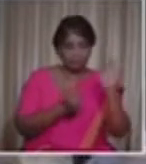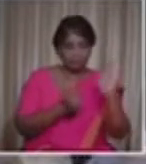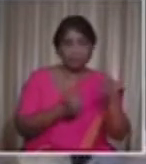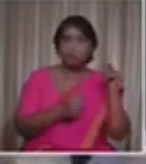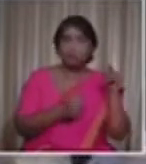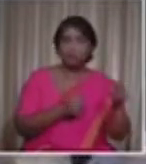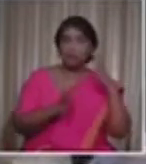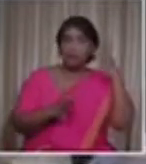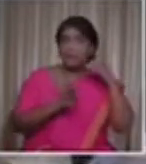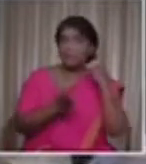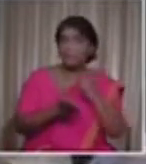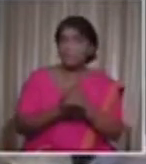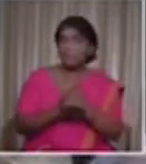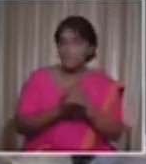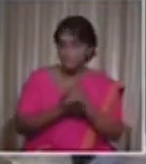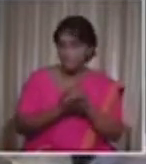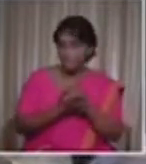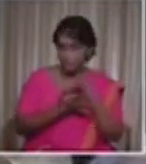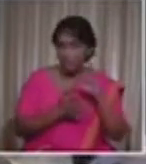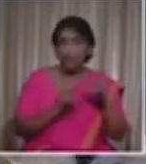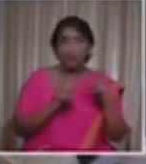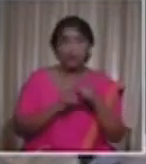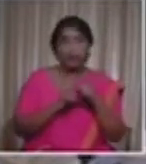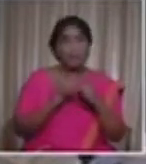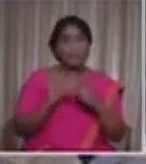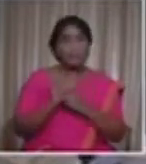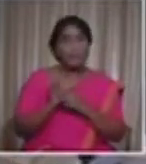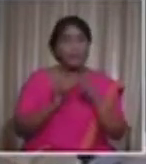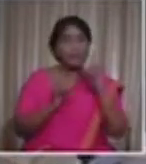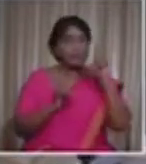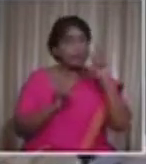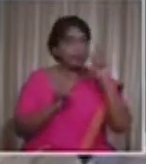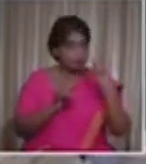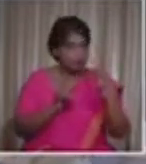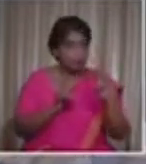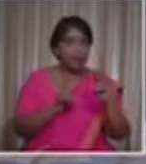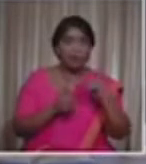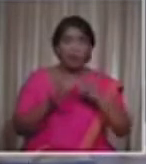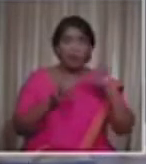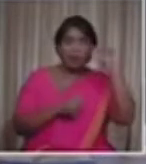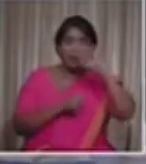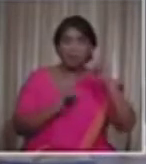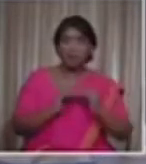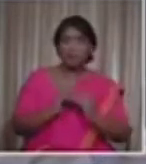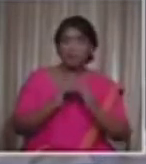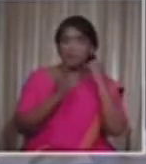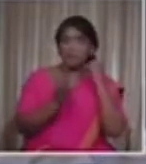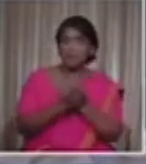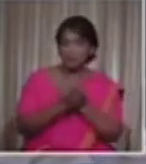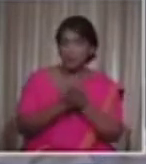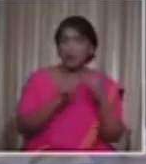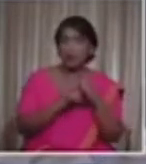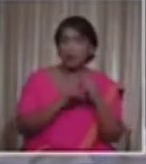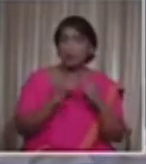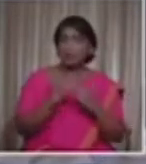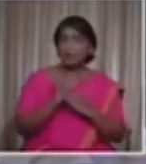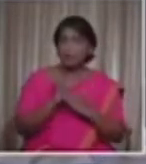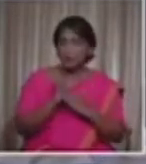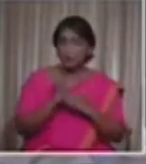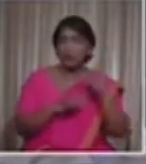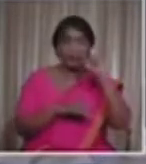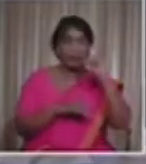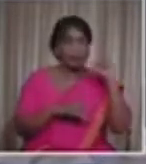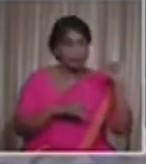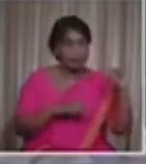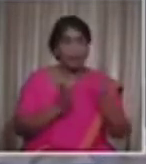මෙහිදී ලෝක බැංකුව මගින් ඩොලර් මිලියන 73ක්ද ආසියානු සංවර්ධන බැංකුව විසින් ඩොලර් මිලියන